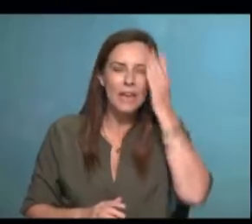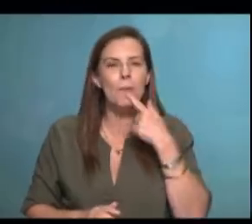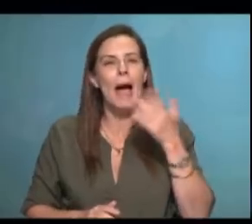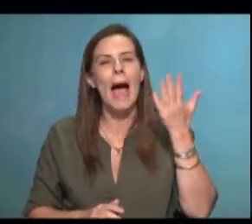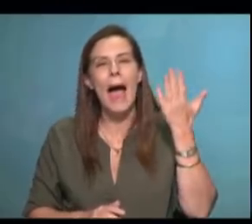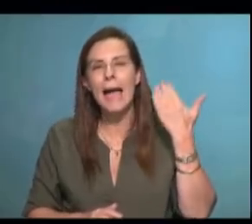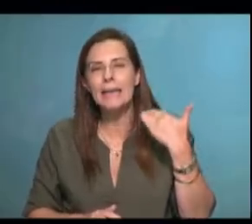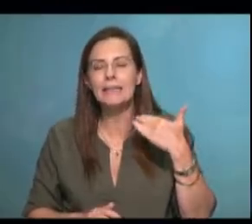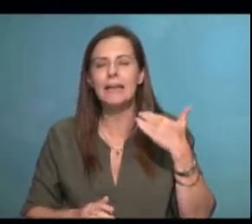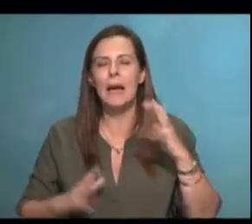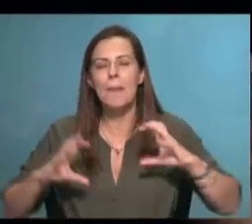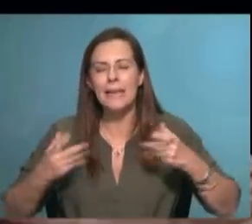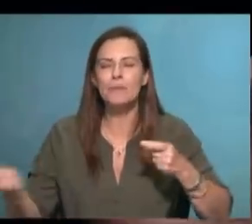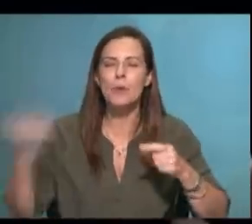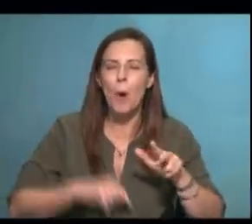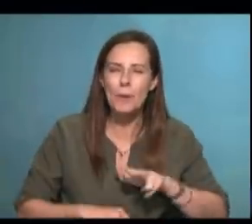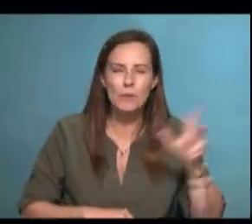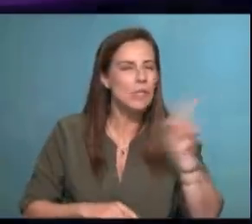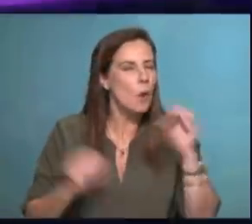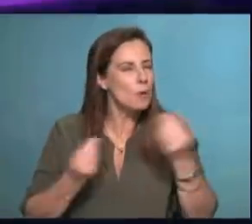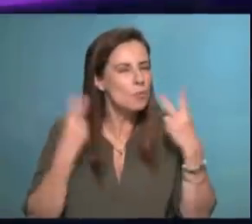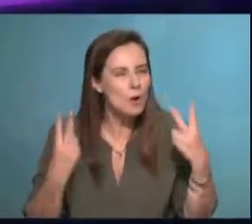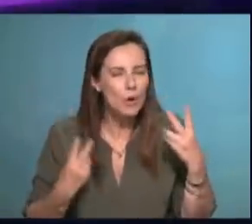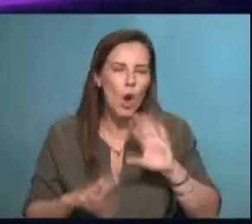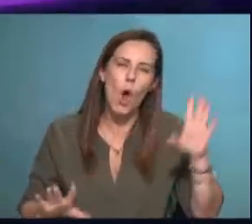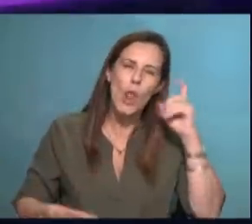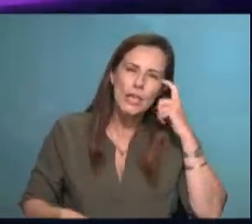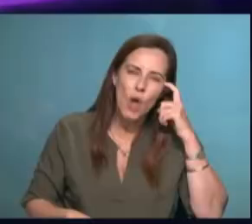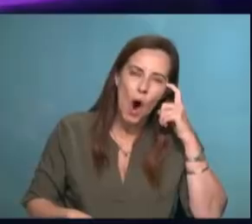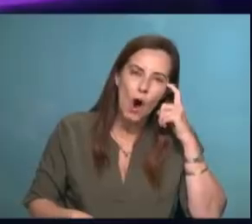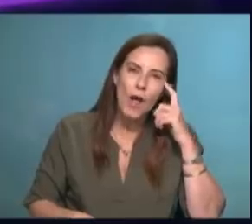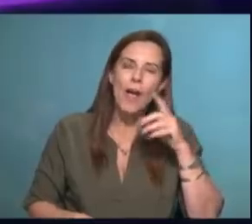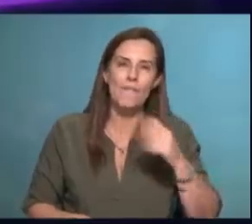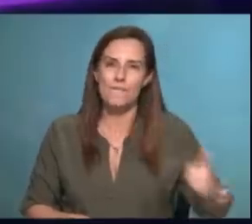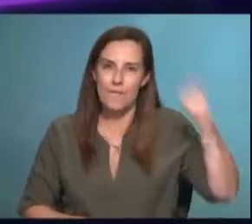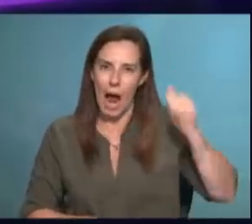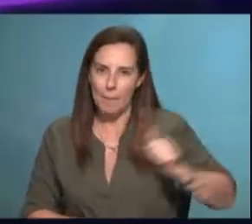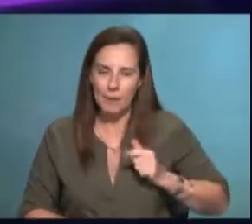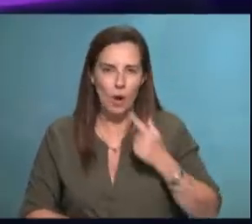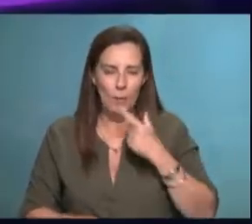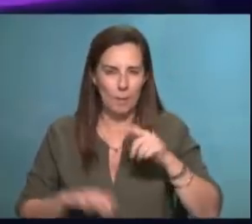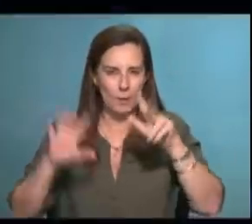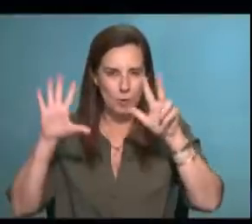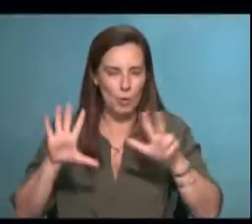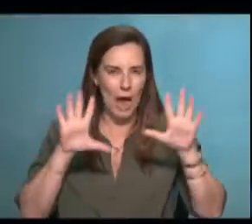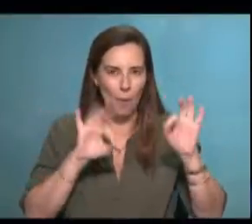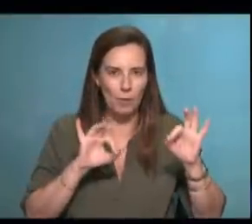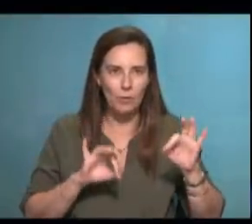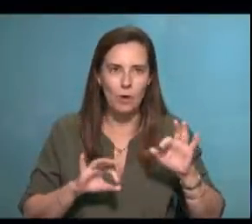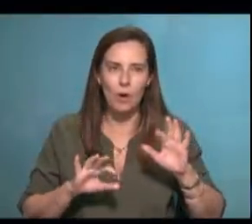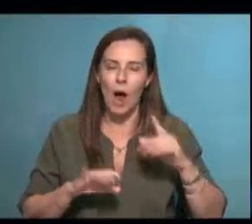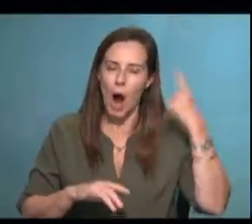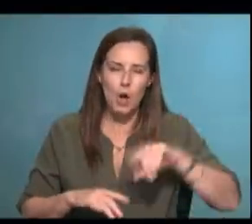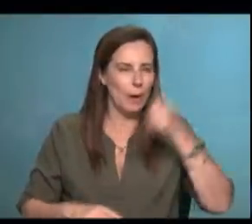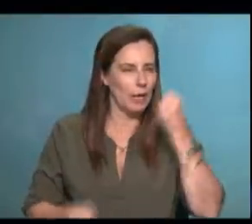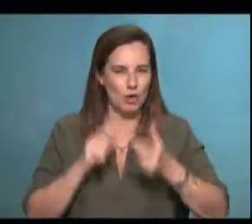של כמה טנקים שם בצפון, זה לא משמעותי לא לדאוג. ודאדו אומר את הדברים הבאים בשמונה באוקטובר, אולי היום הכי קשה במלחמה